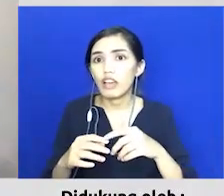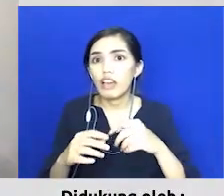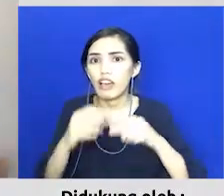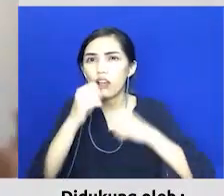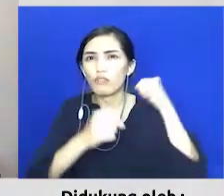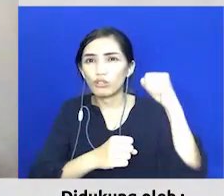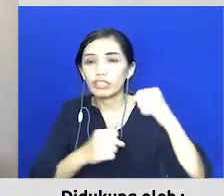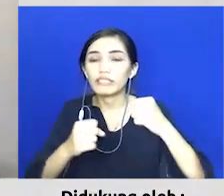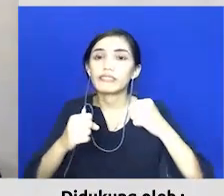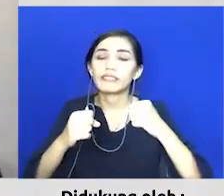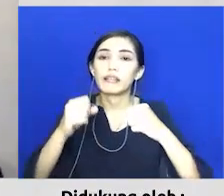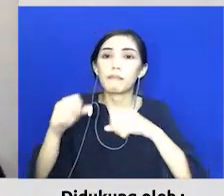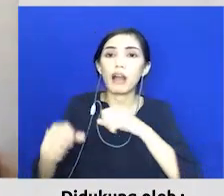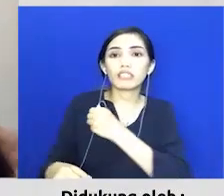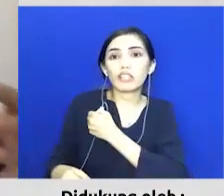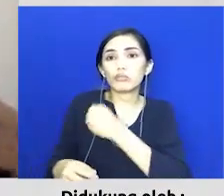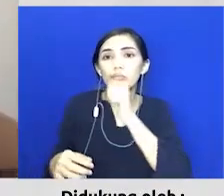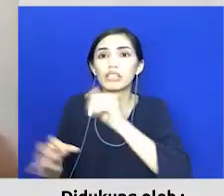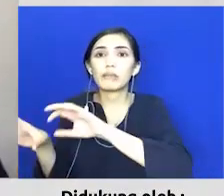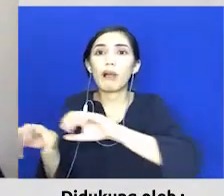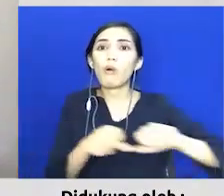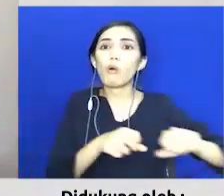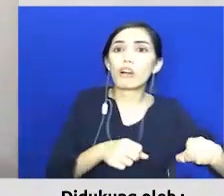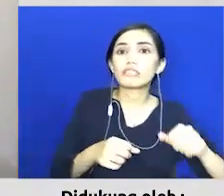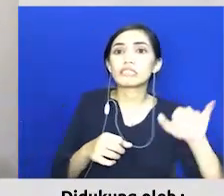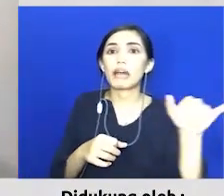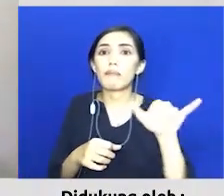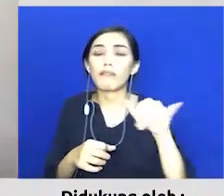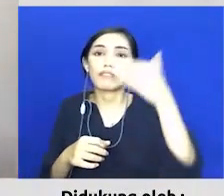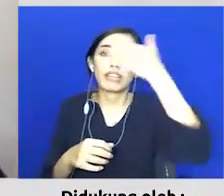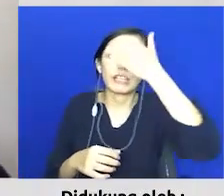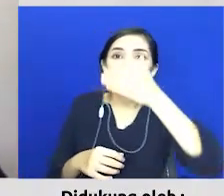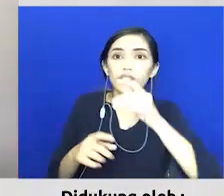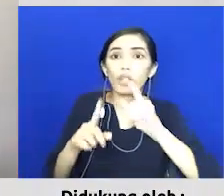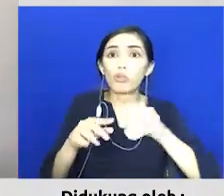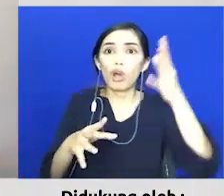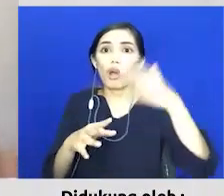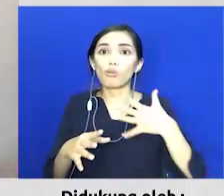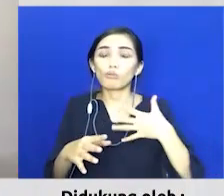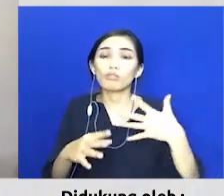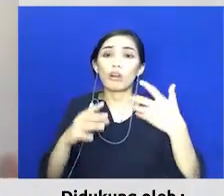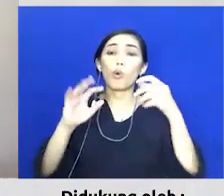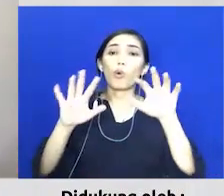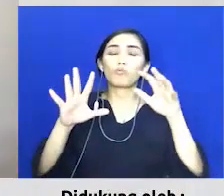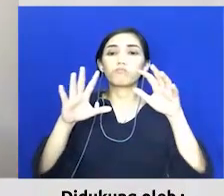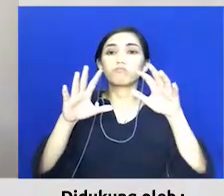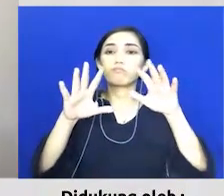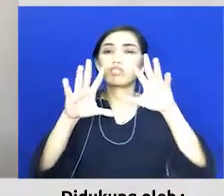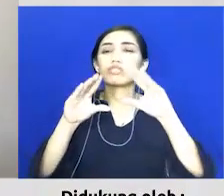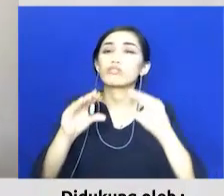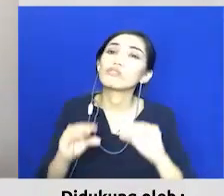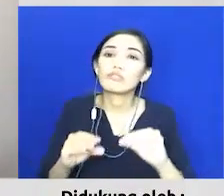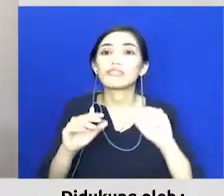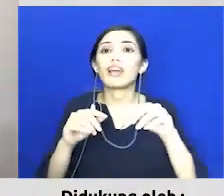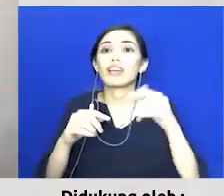dalam apa. Nah, udah tuh mulai itu yang tadi Mbak Prima bilang bahwa ya film kan begini ya, kita kan begitu ya, baiknya kan begini ya, orang tuh jangan